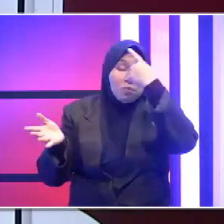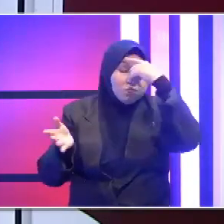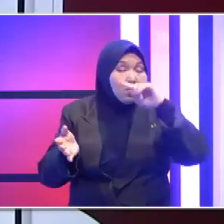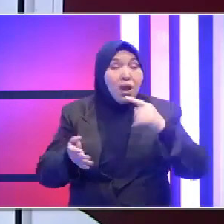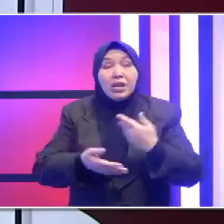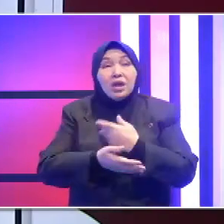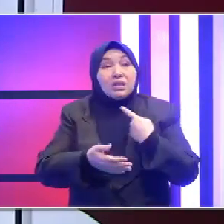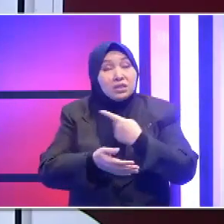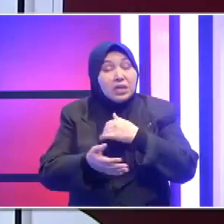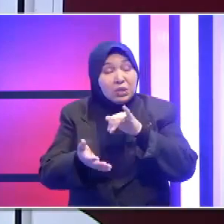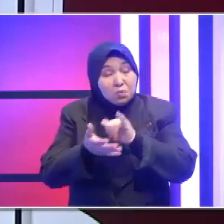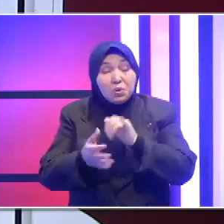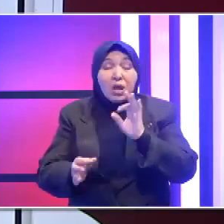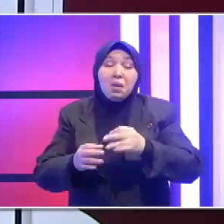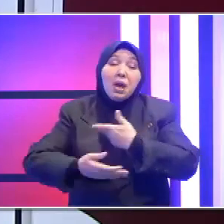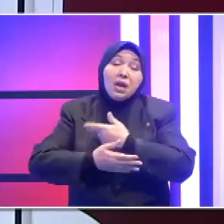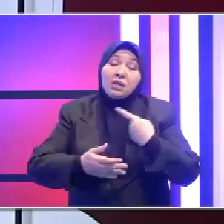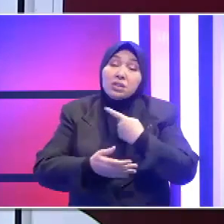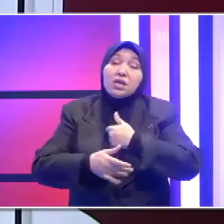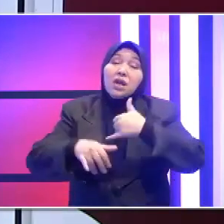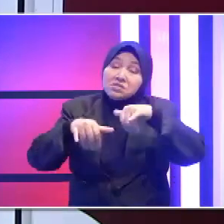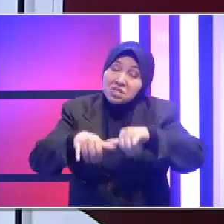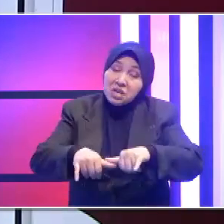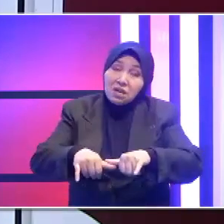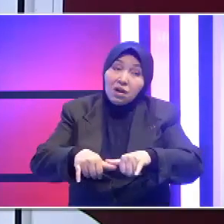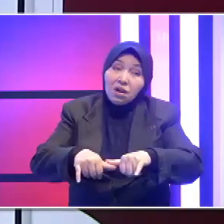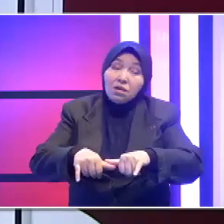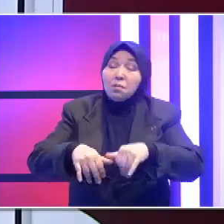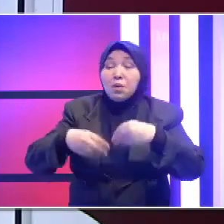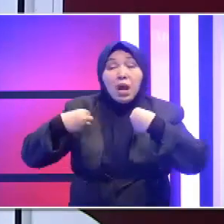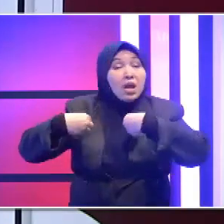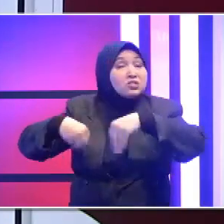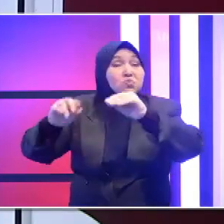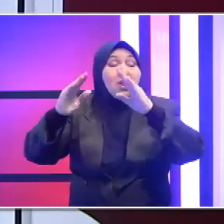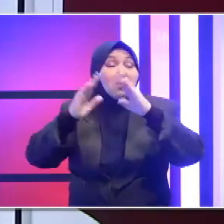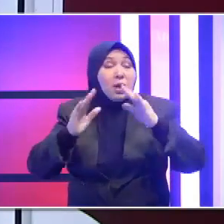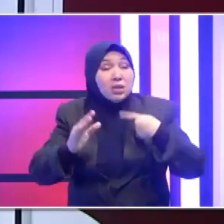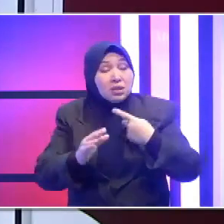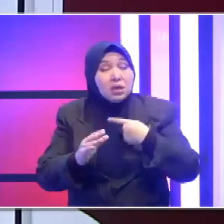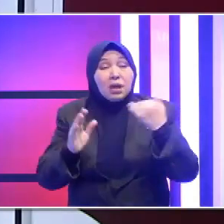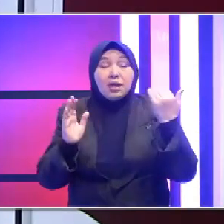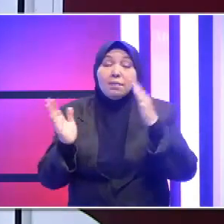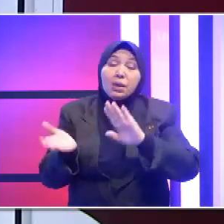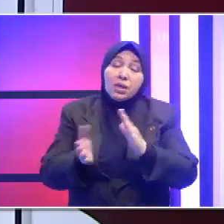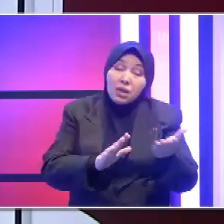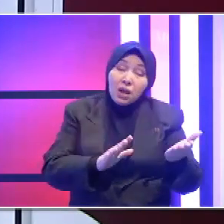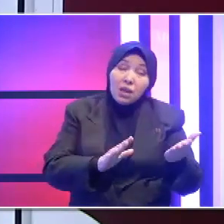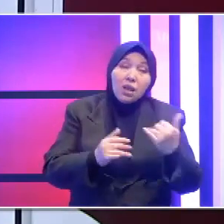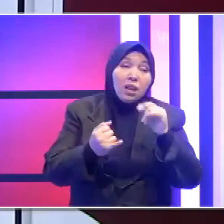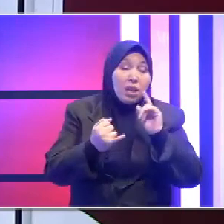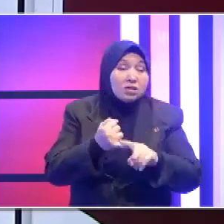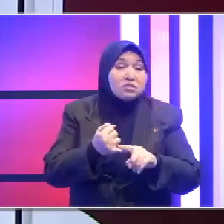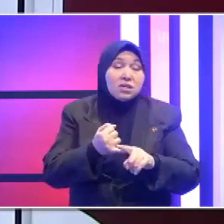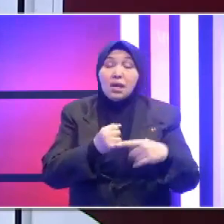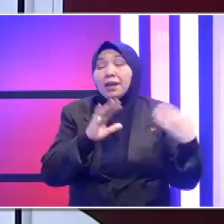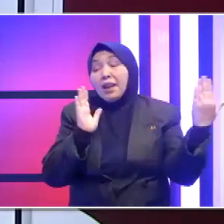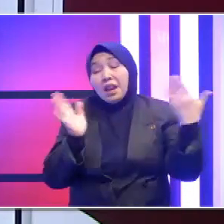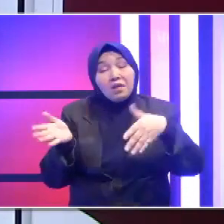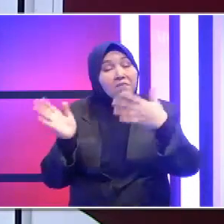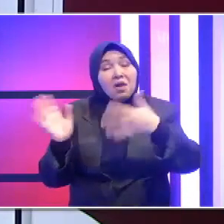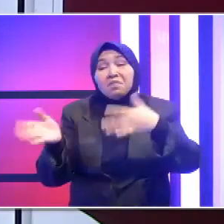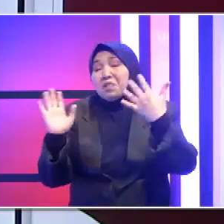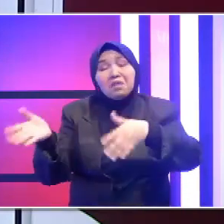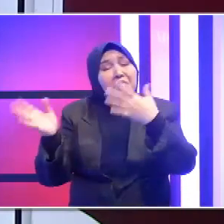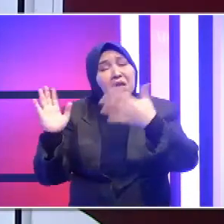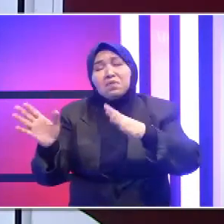kita Itupun kalau anak kita tugas itu Kalau tidak dia akan jual Dan diapun akan meninggal akhirnya dia akan di ditinggalkan jadi